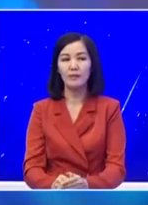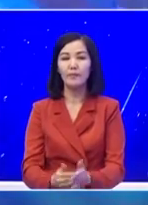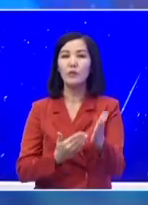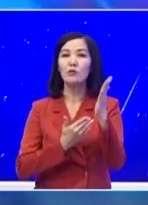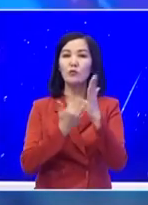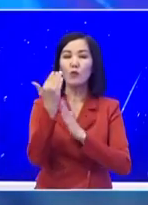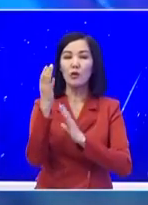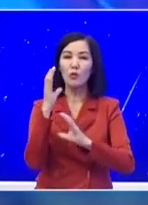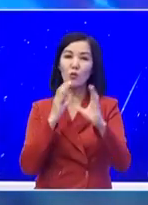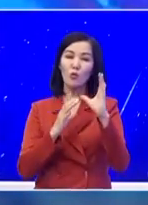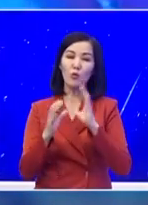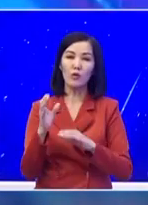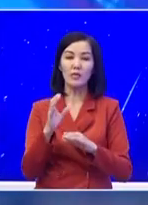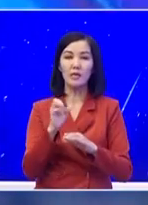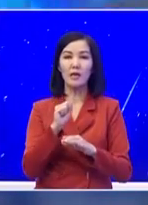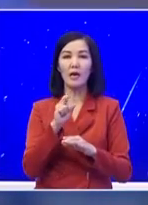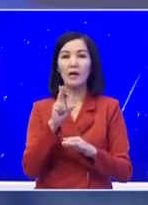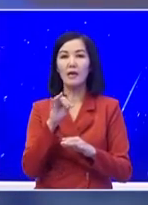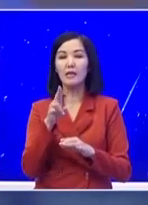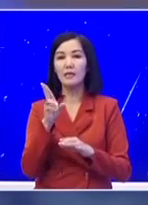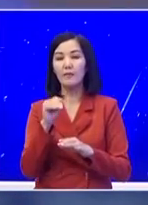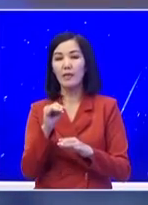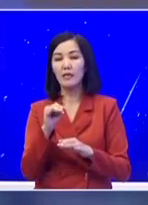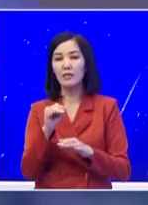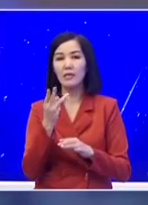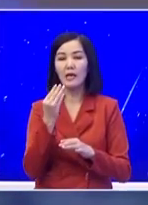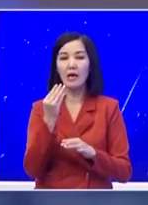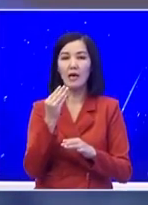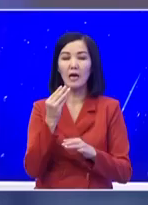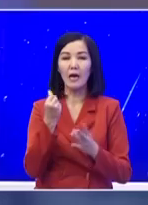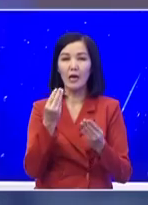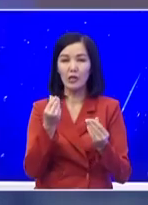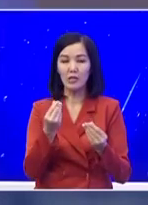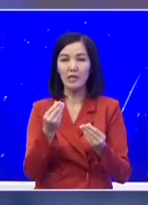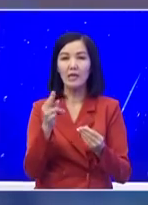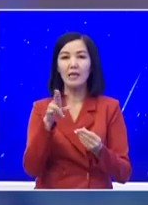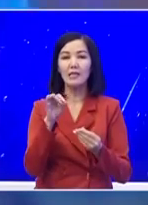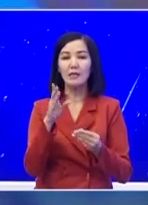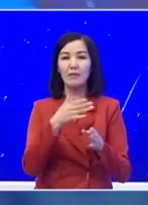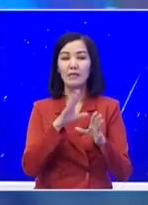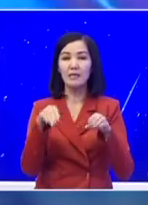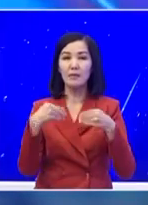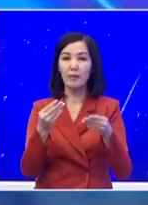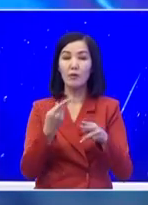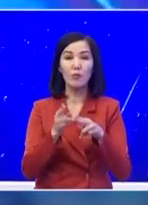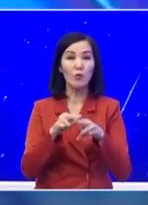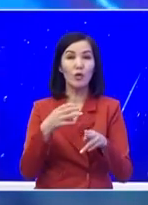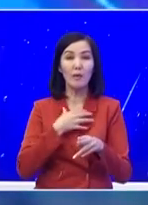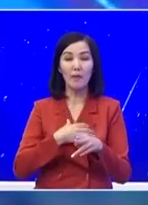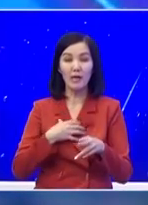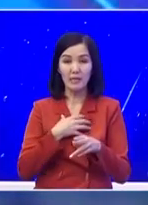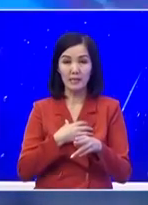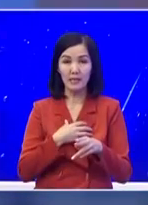орындарына академиялық және қаржылық дербестікті бердік. Бұл өте маңызды. Сондықтан